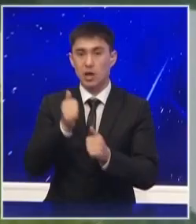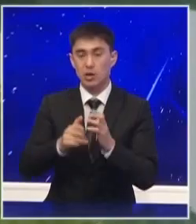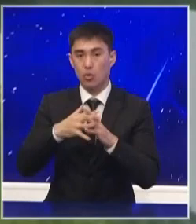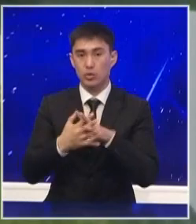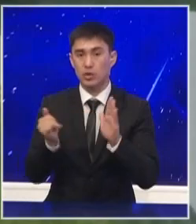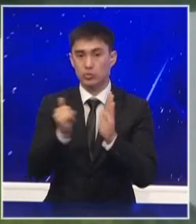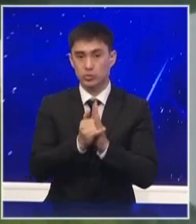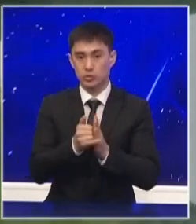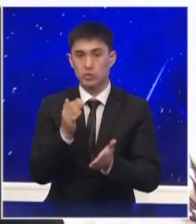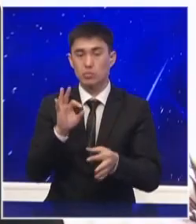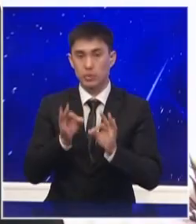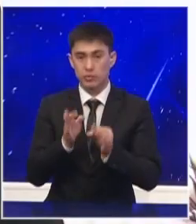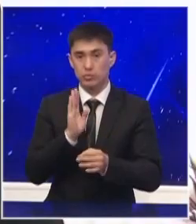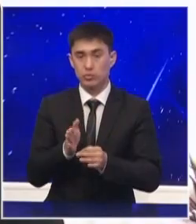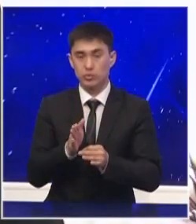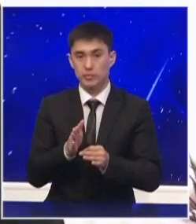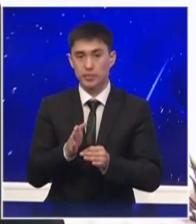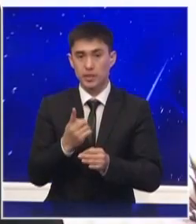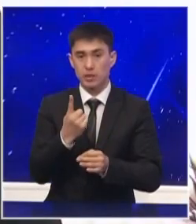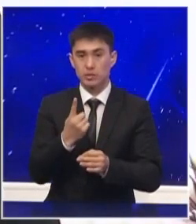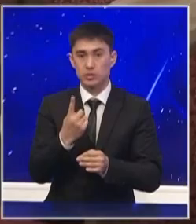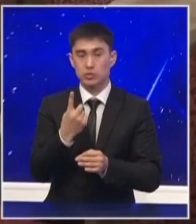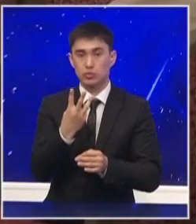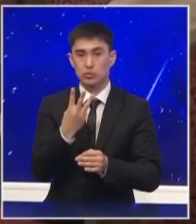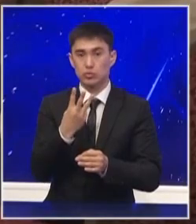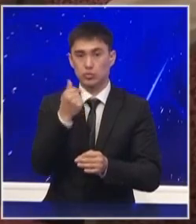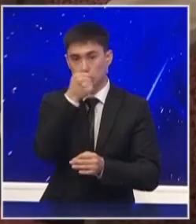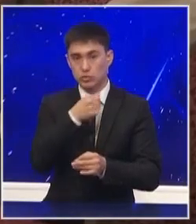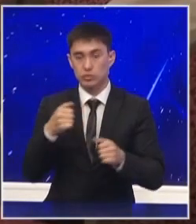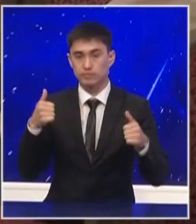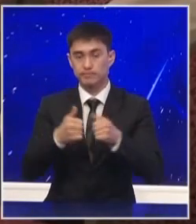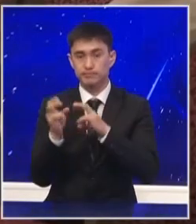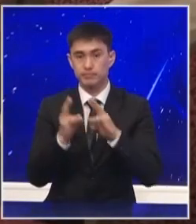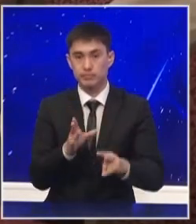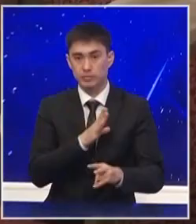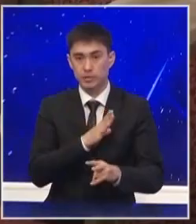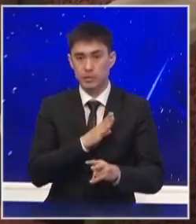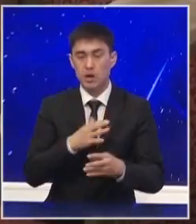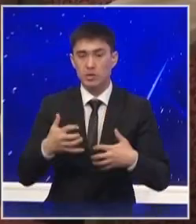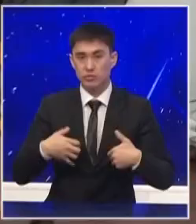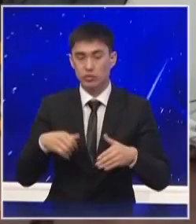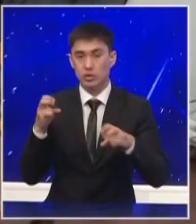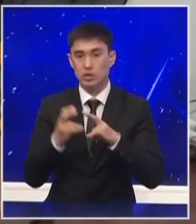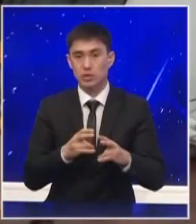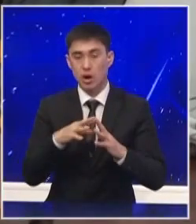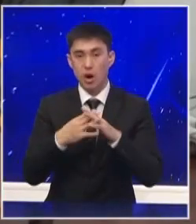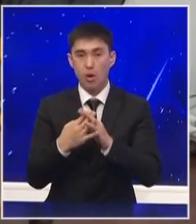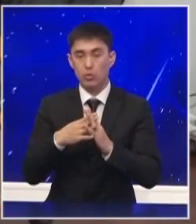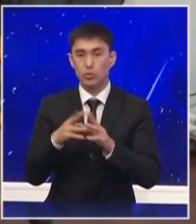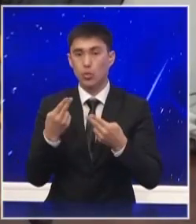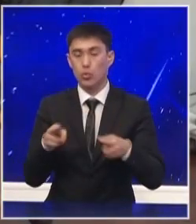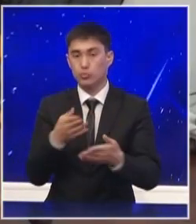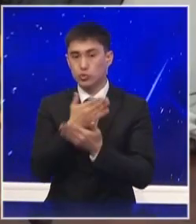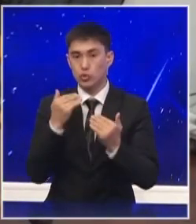Сол дұрысақ болар. Өйткені осы жылдың өзінде үш мал қағылды. Кездесуде бірқатар елді мекенде мәдениет үйі мен ауылдық клубтардың жоқтығы